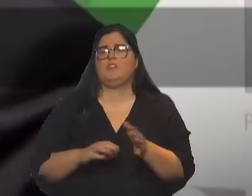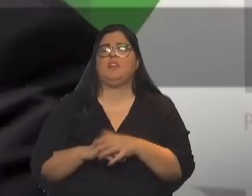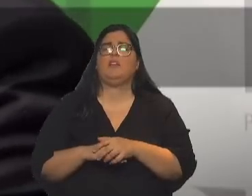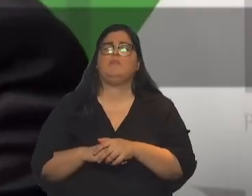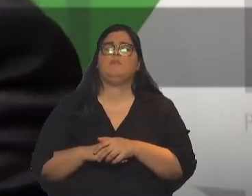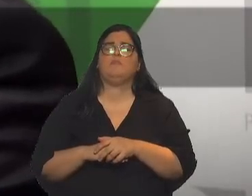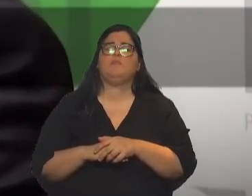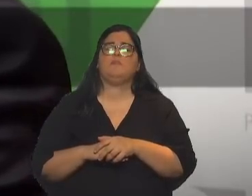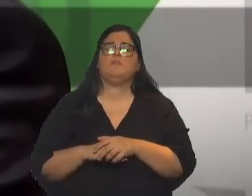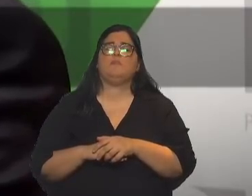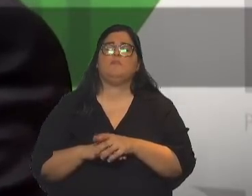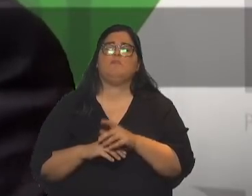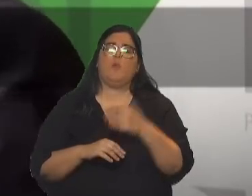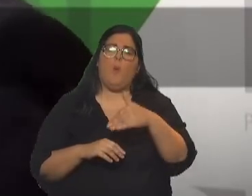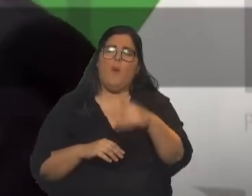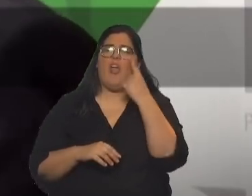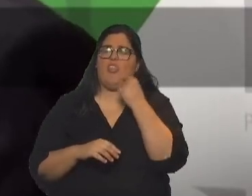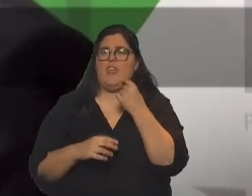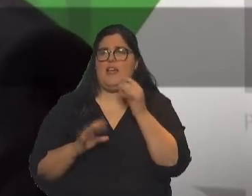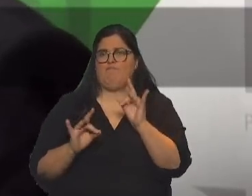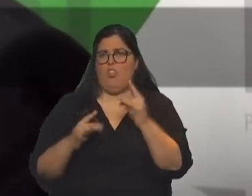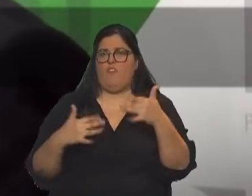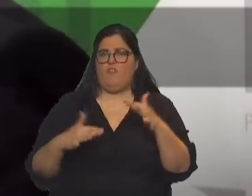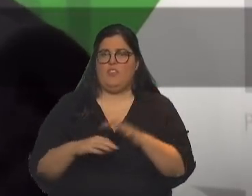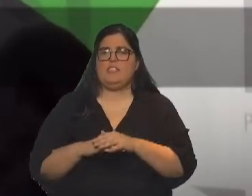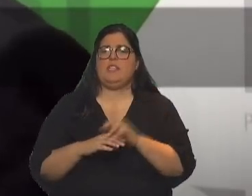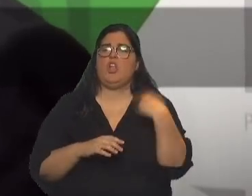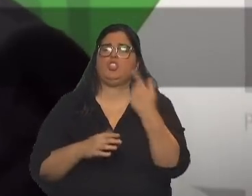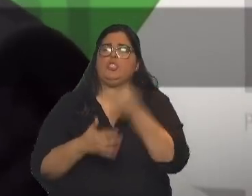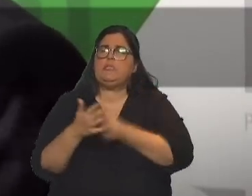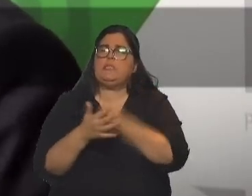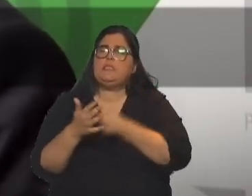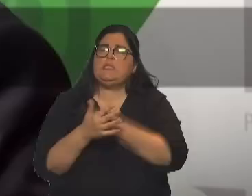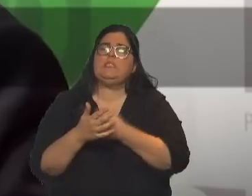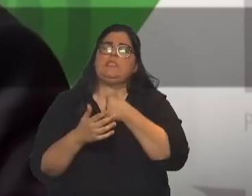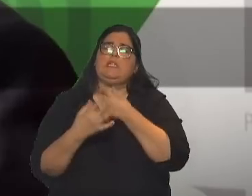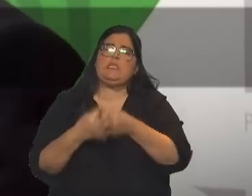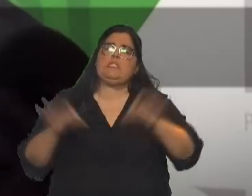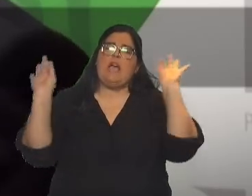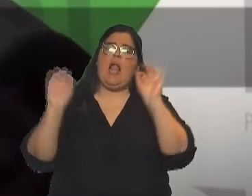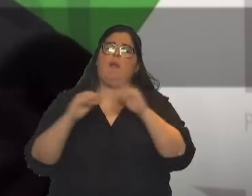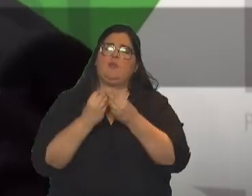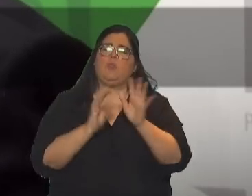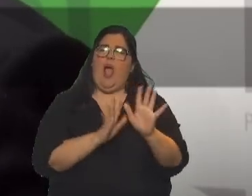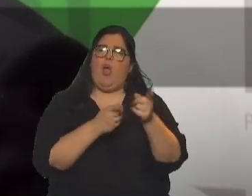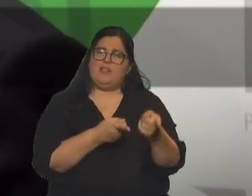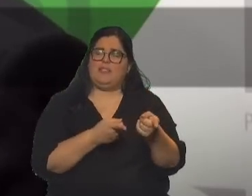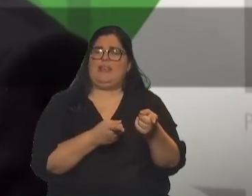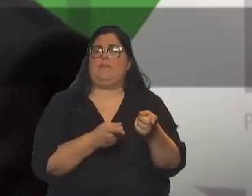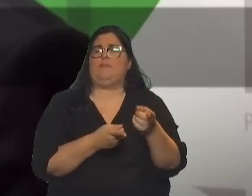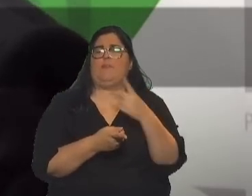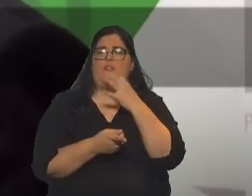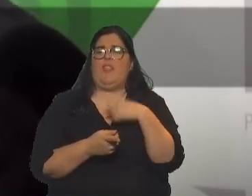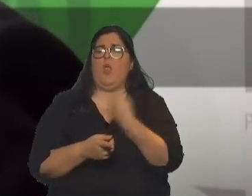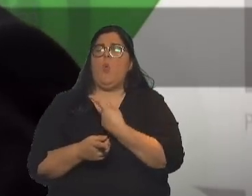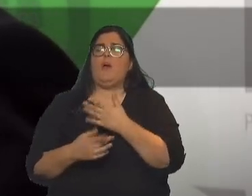duri. Noi ci siamo battuti in tutti i modi per evitare questo esito. Ci siamo battuti